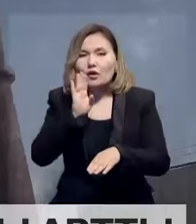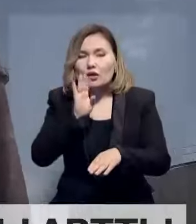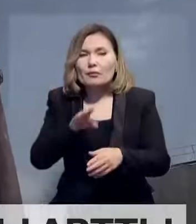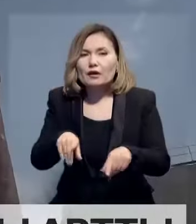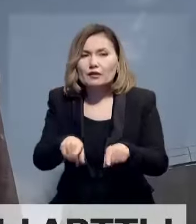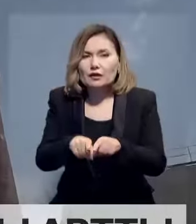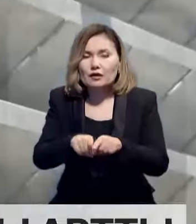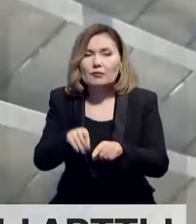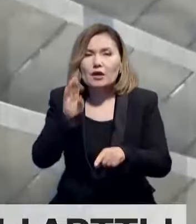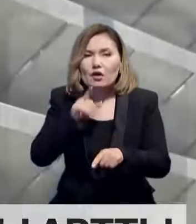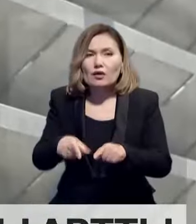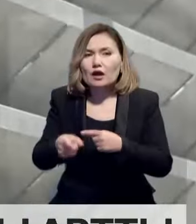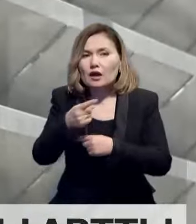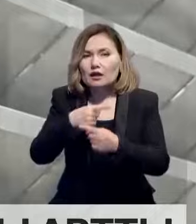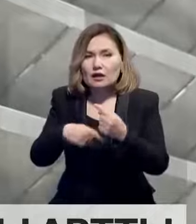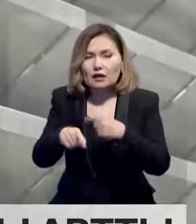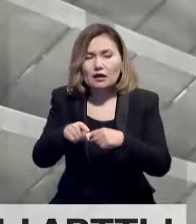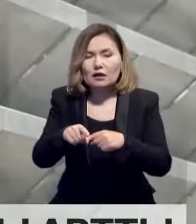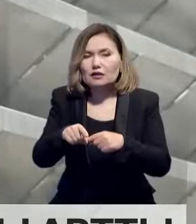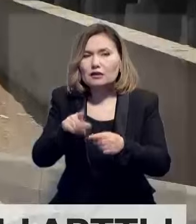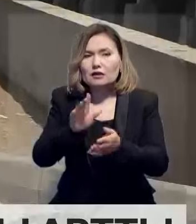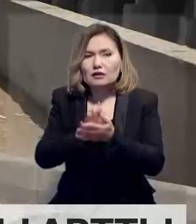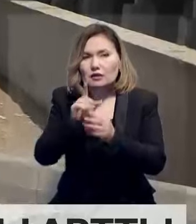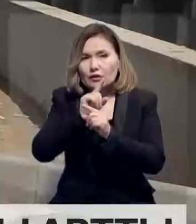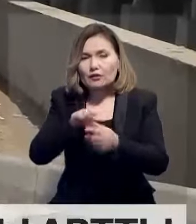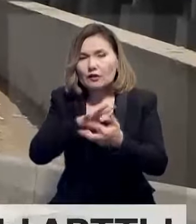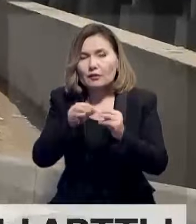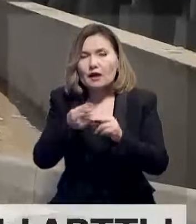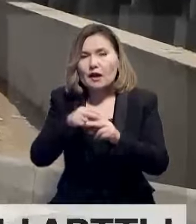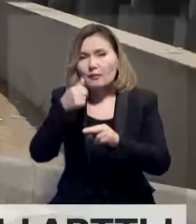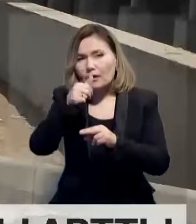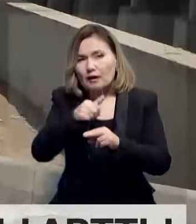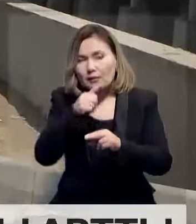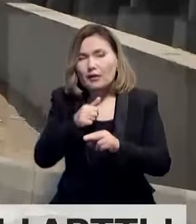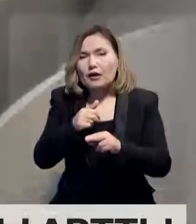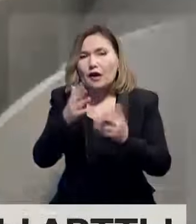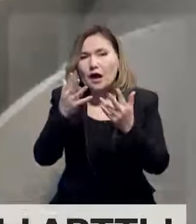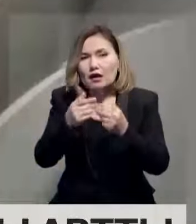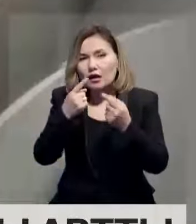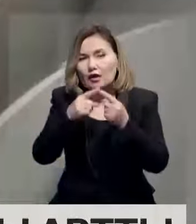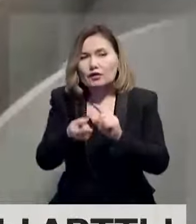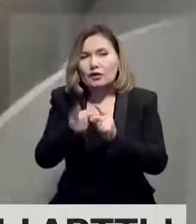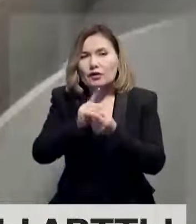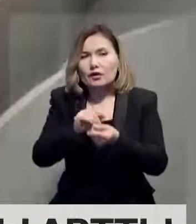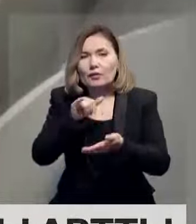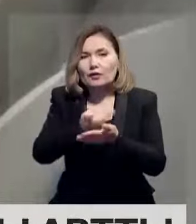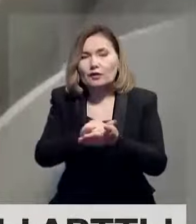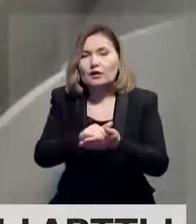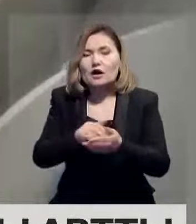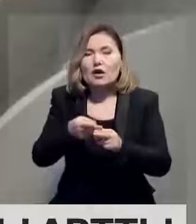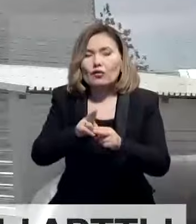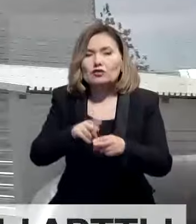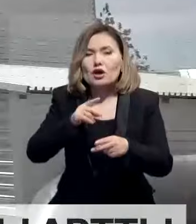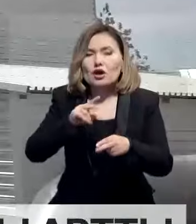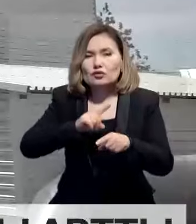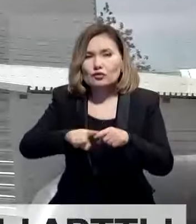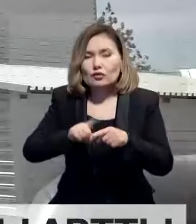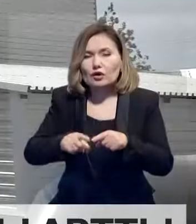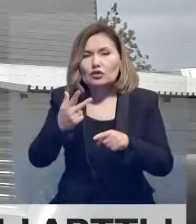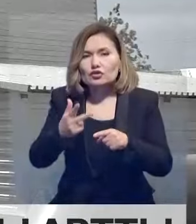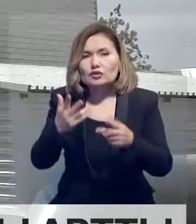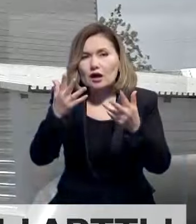бұрынғыдай өзенге кері құйылмайды. Сонымен қатар биыл бірінші агрегат толық жаңарады. Үшінші агрегатты жаңғыртудың сметалық құжаттары